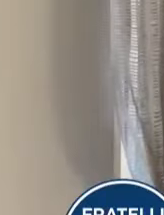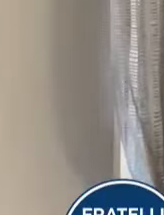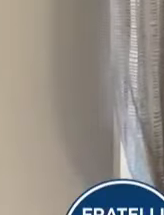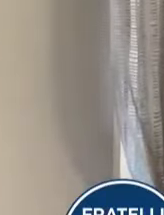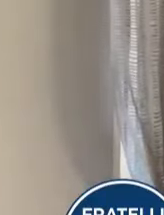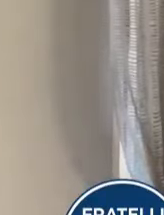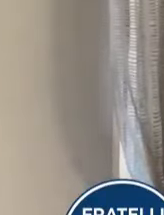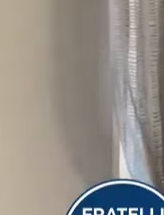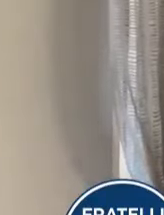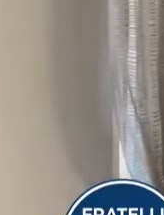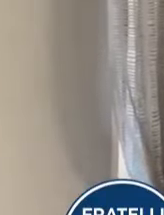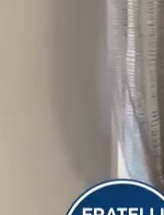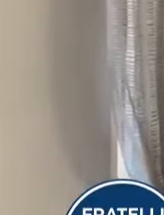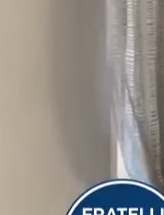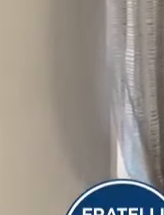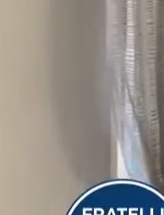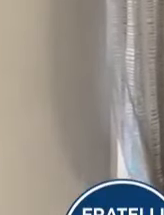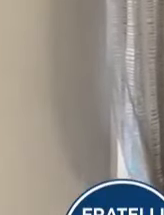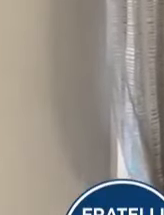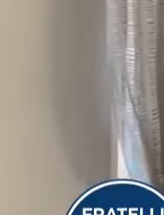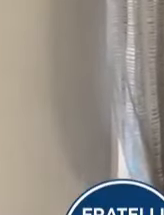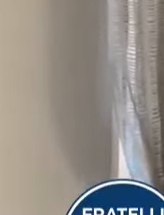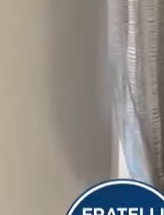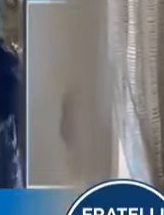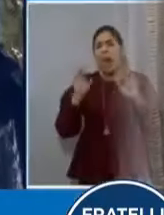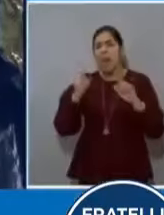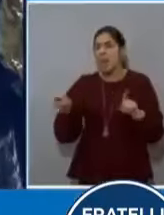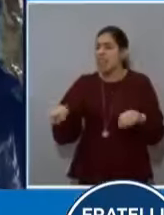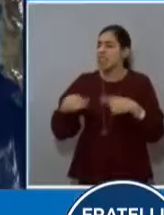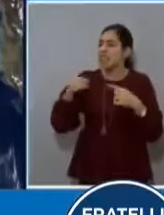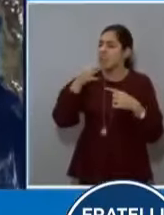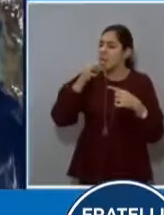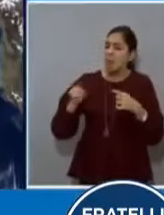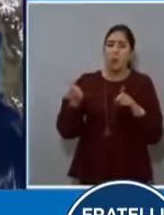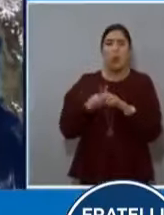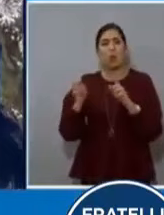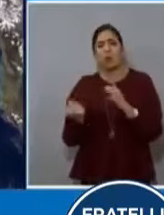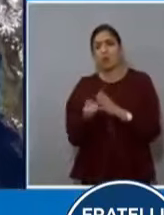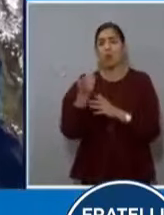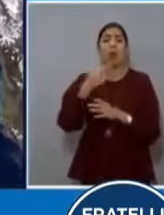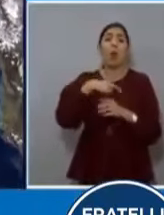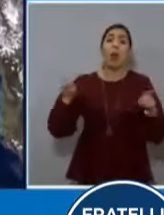C'era anche qualche cosa di poetico. Guardiamo il video.